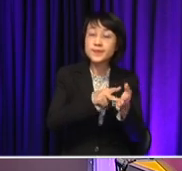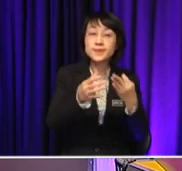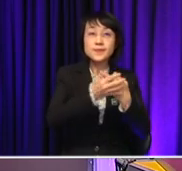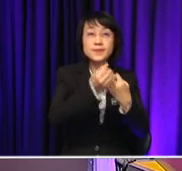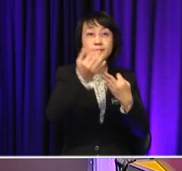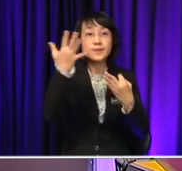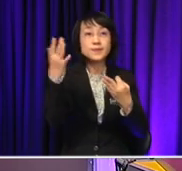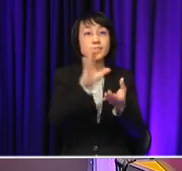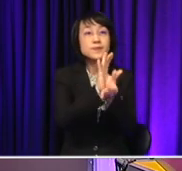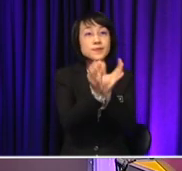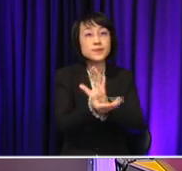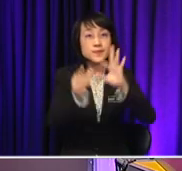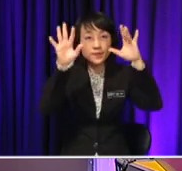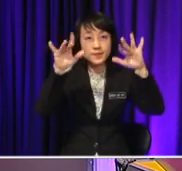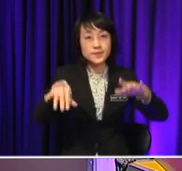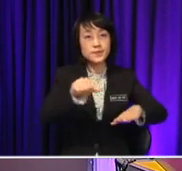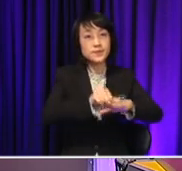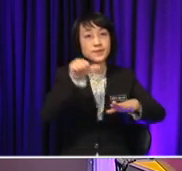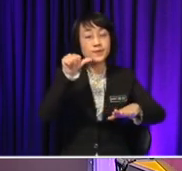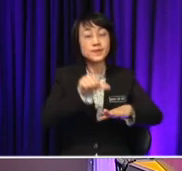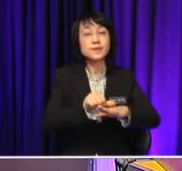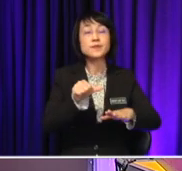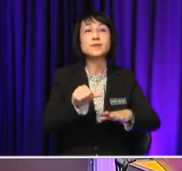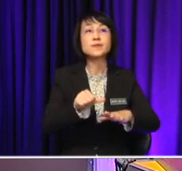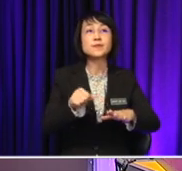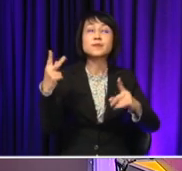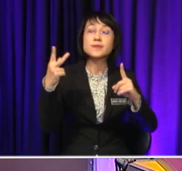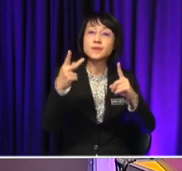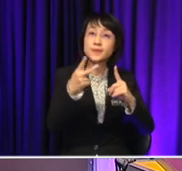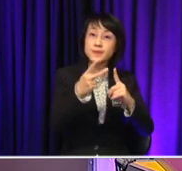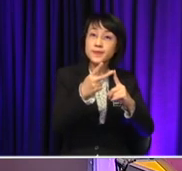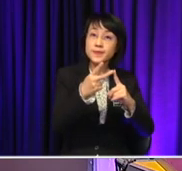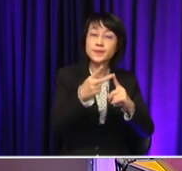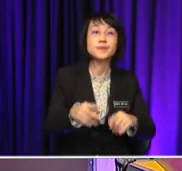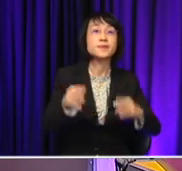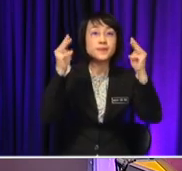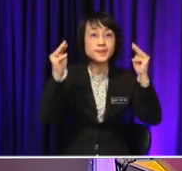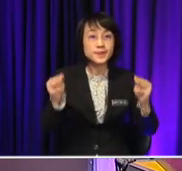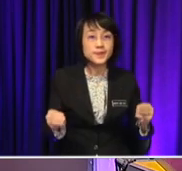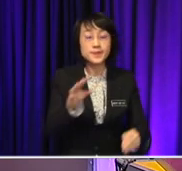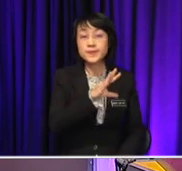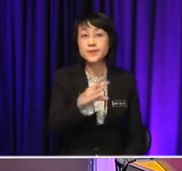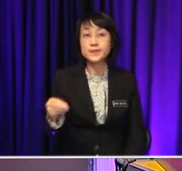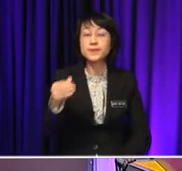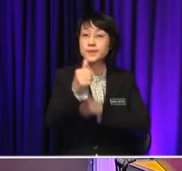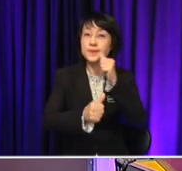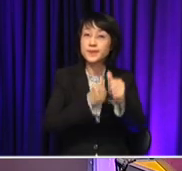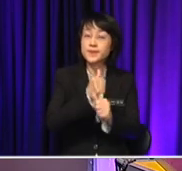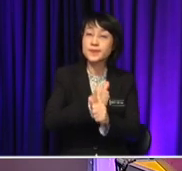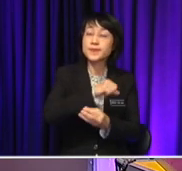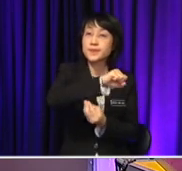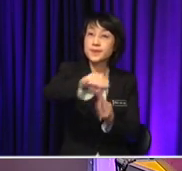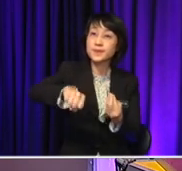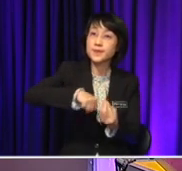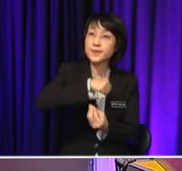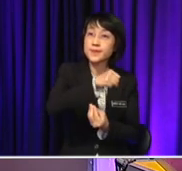cuaca hujan kepada manusia dan alam sekitar empat